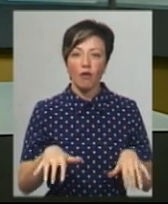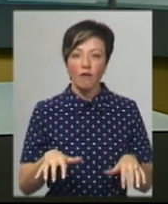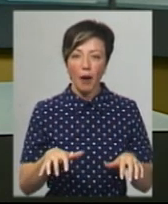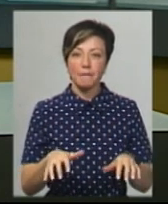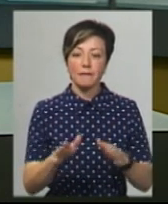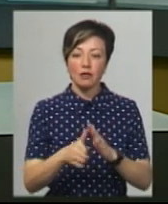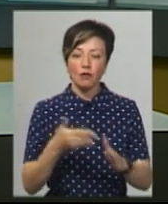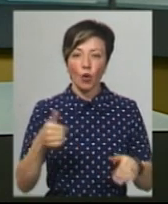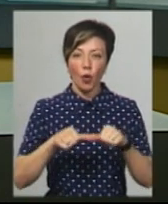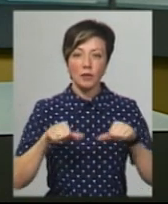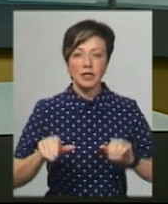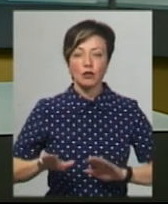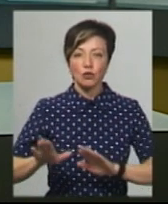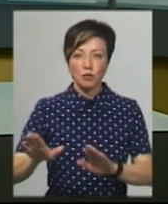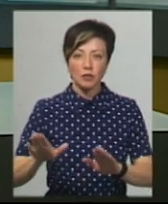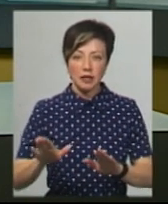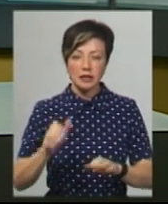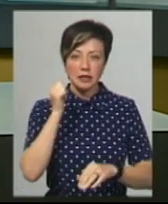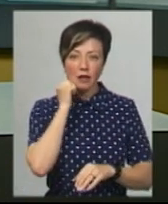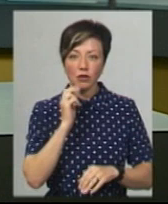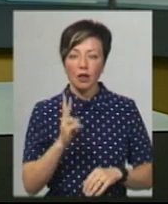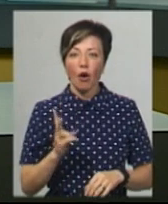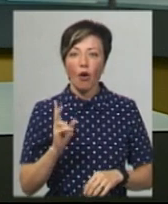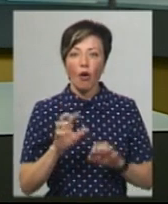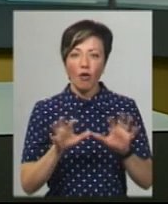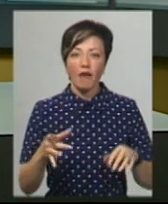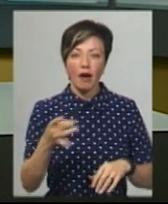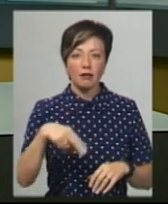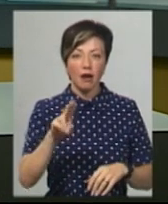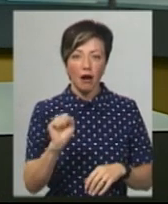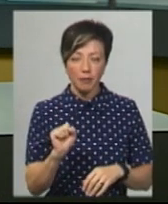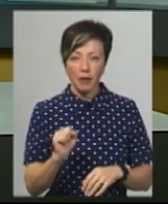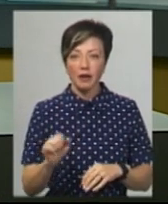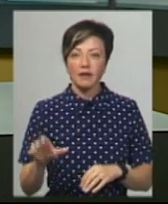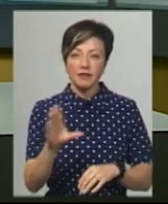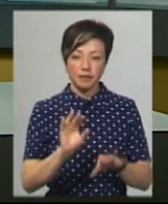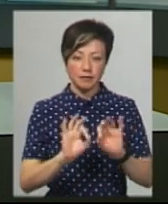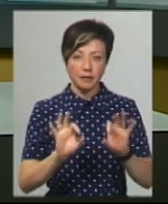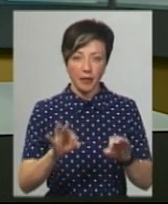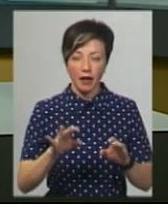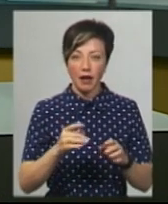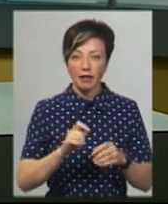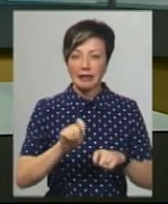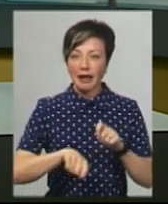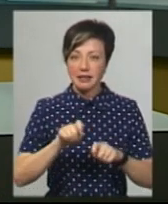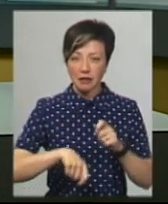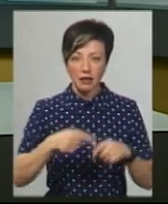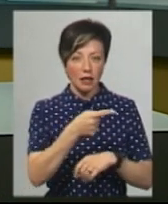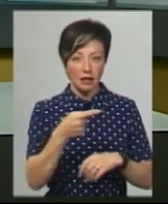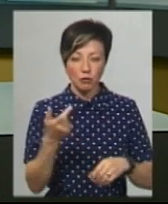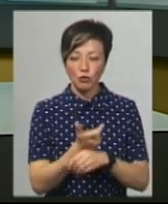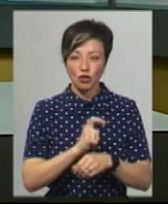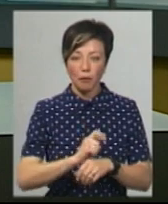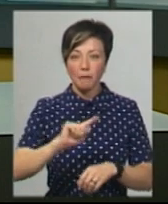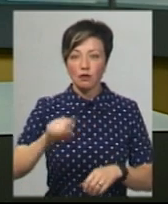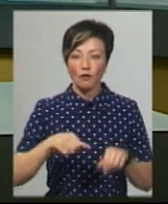комісії, заступник Староконстянтинівської голови РДА Олександр Коваль. За його словами, усі тести негативні. Більше про призовну комісію під